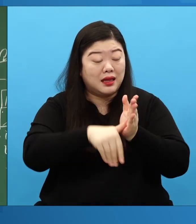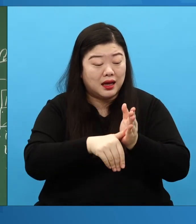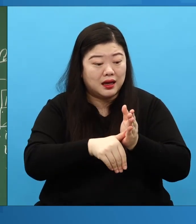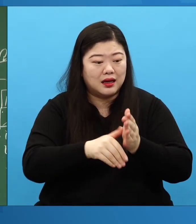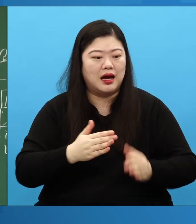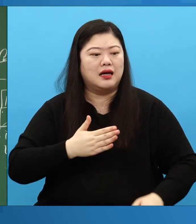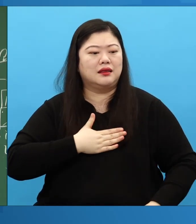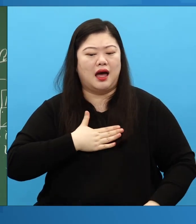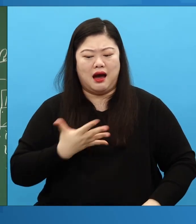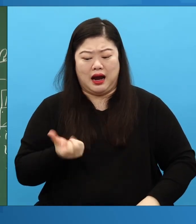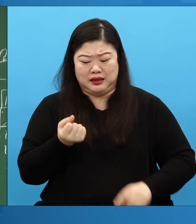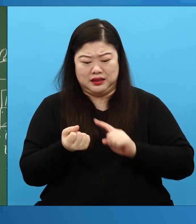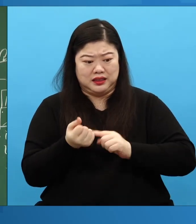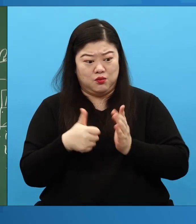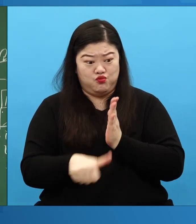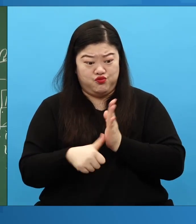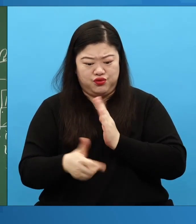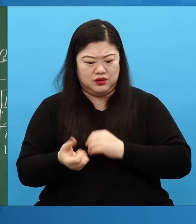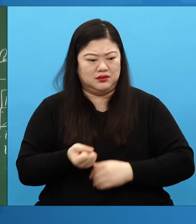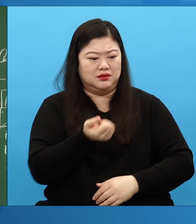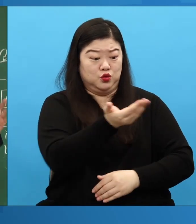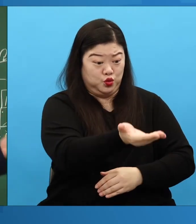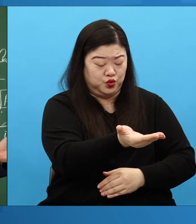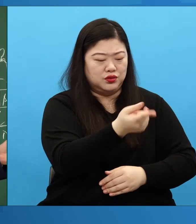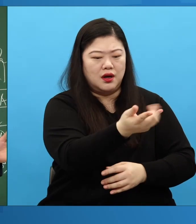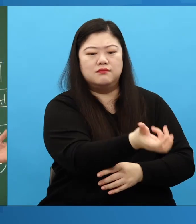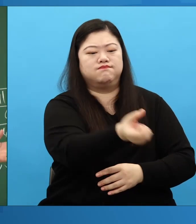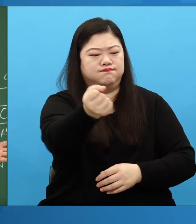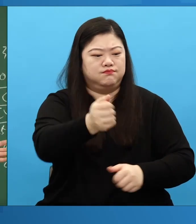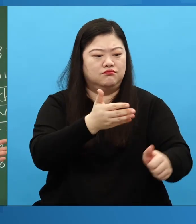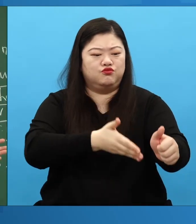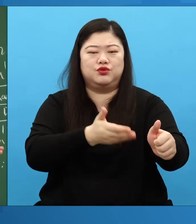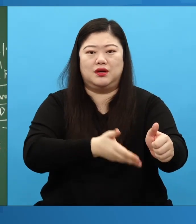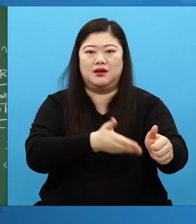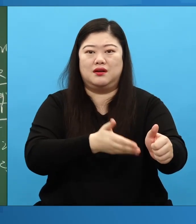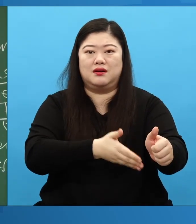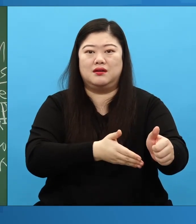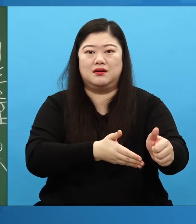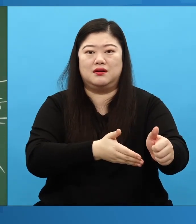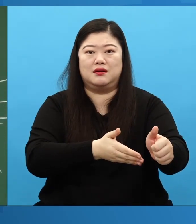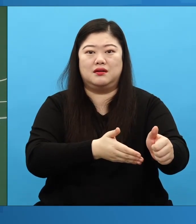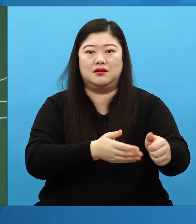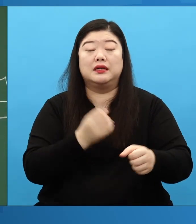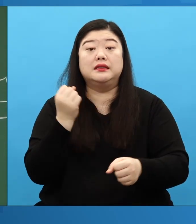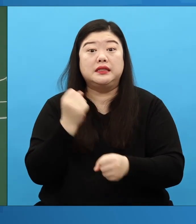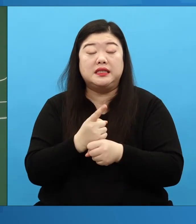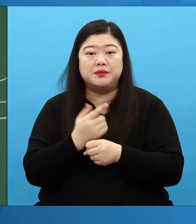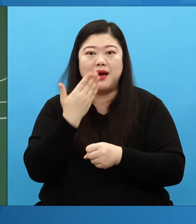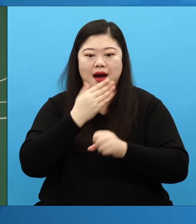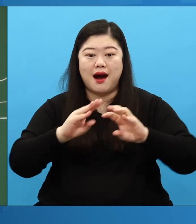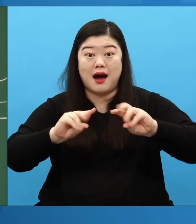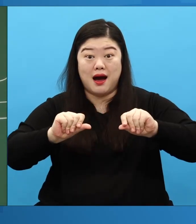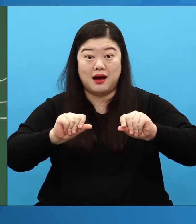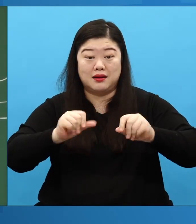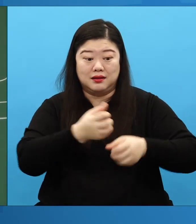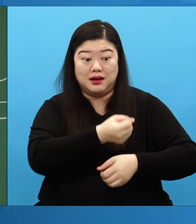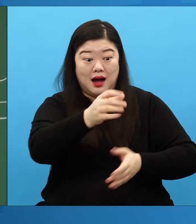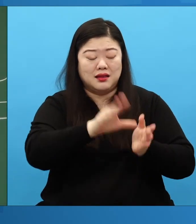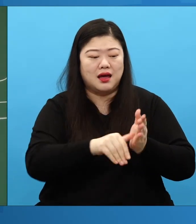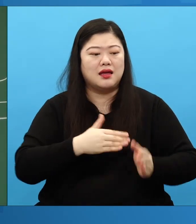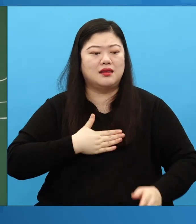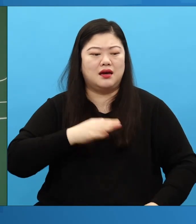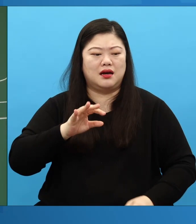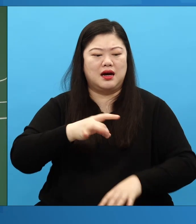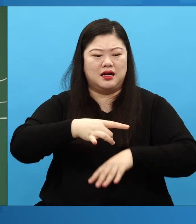along with them. 이까지 벌써 요셉은 내다본 거예요. 반드시 가게 된다. And so he already knew that they will go there. 그때 내 유고를 꼭 가져가라. And so please take